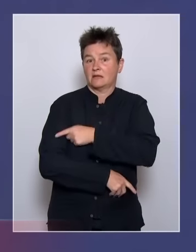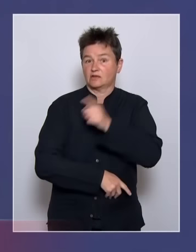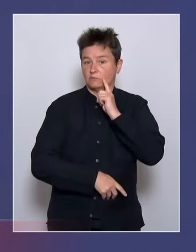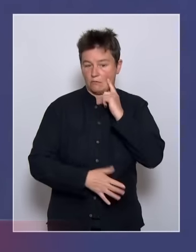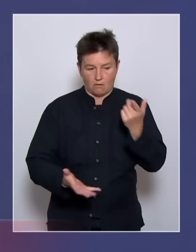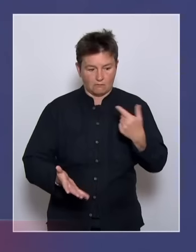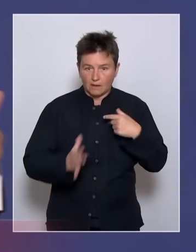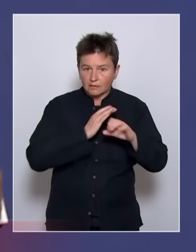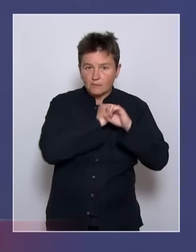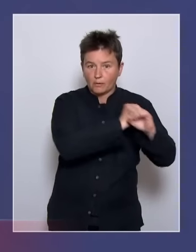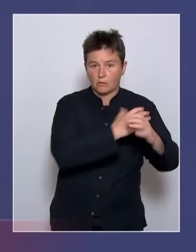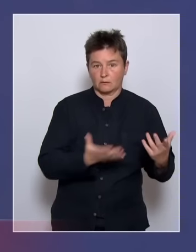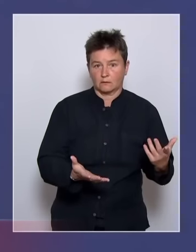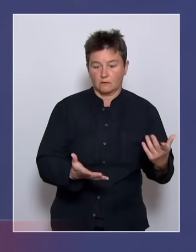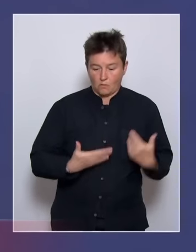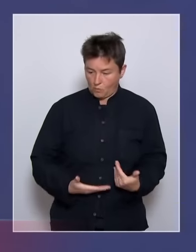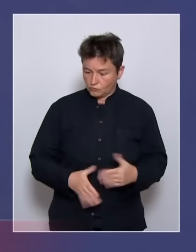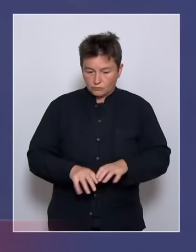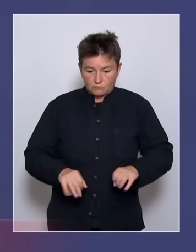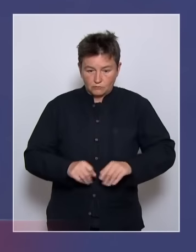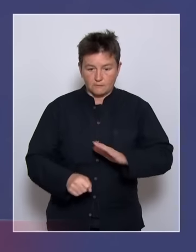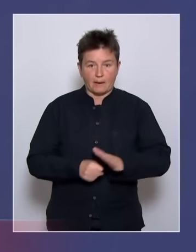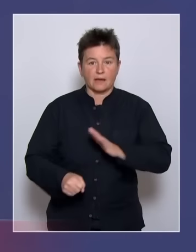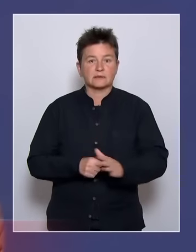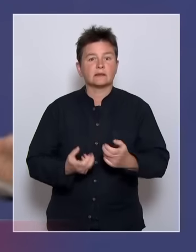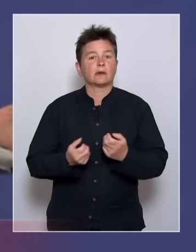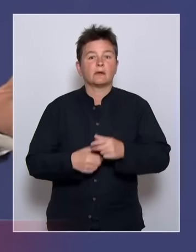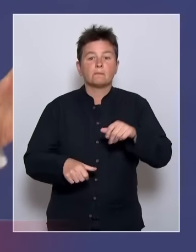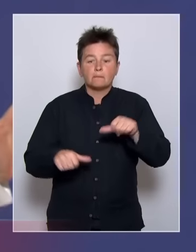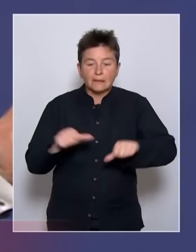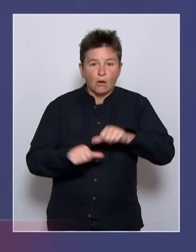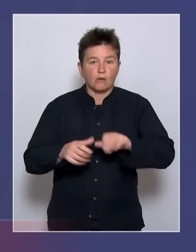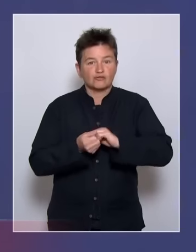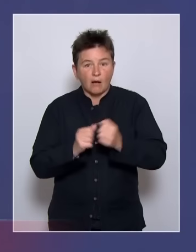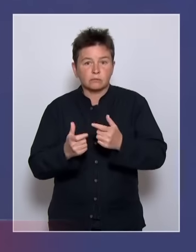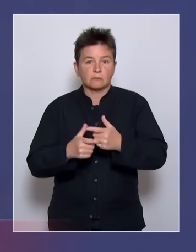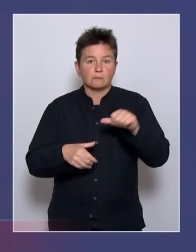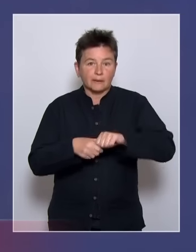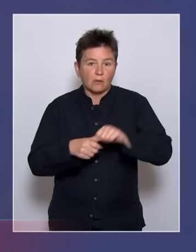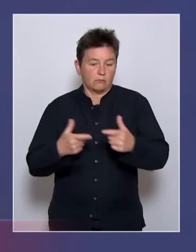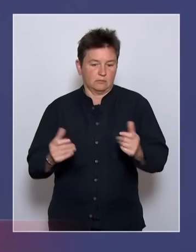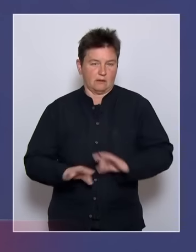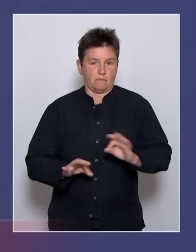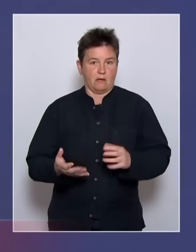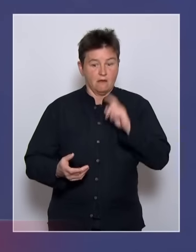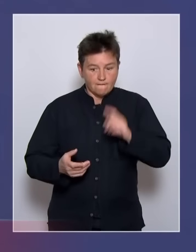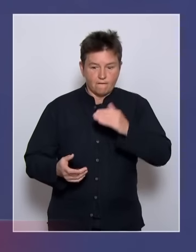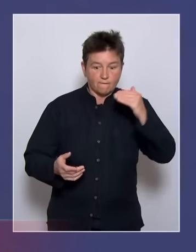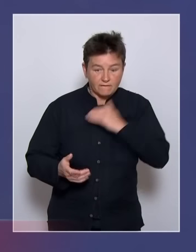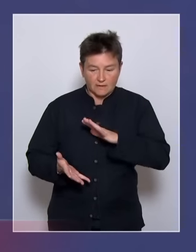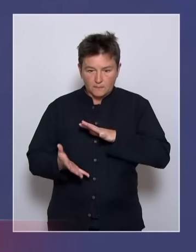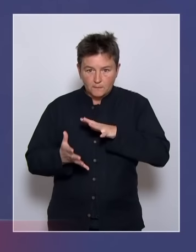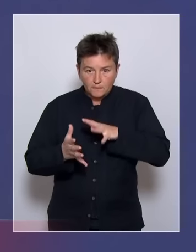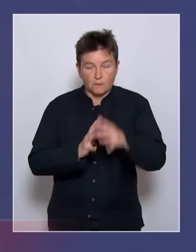dépendances et qu'aujourd'hui, nous ne produisons pas des hydrocarbures fossiles. Plus vite nous ferons la transition, plus vite nous retrouverons cette